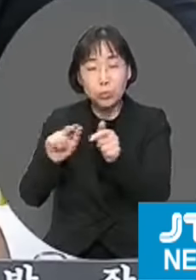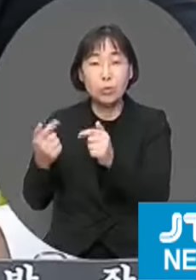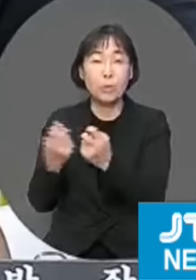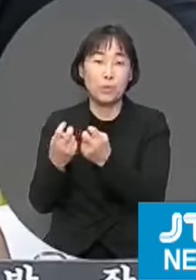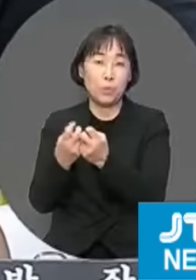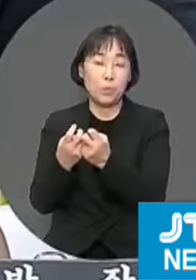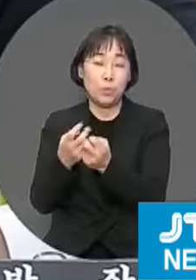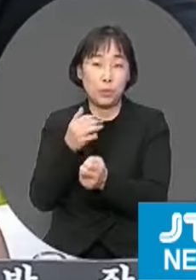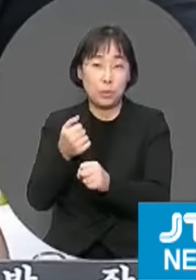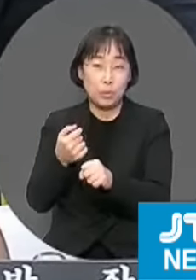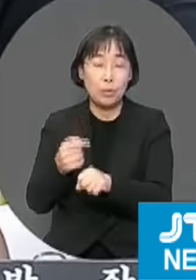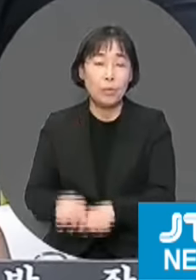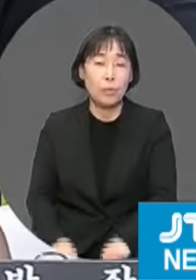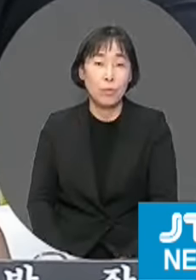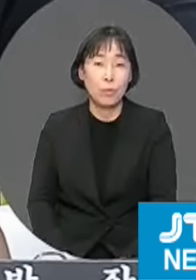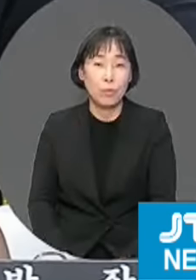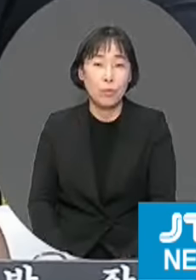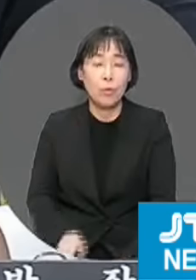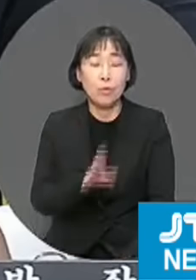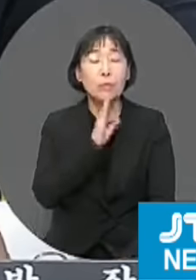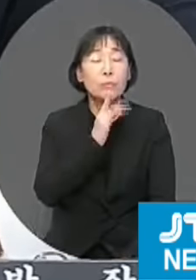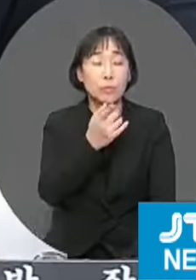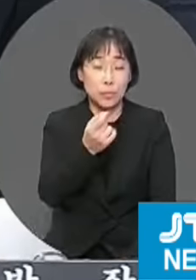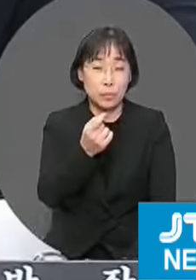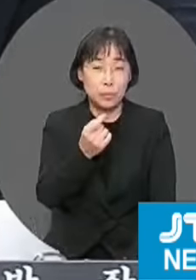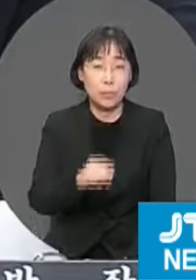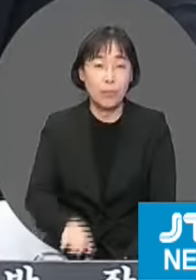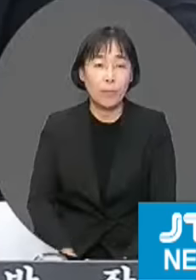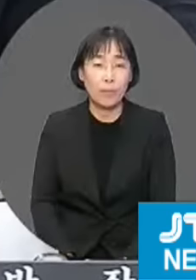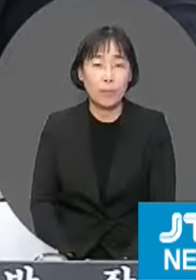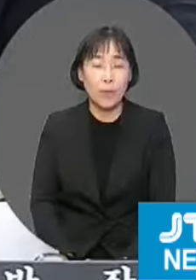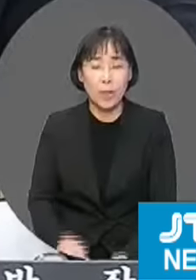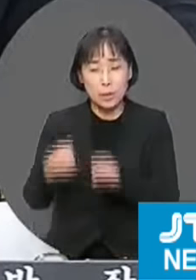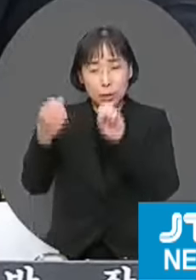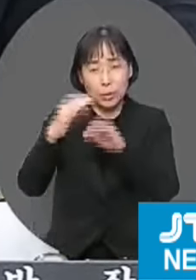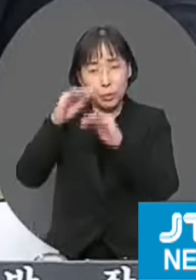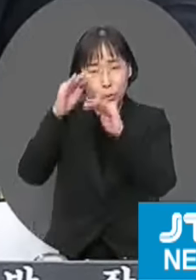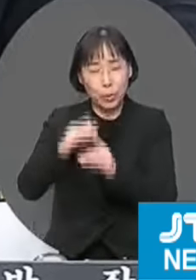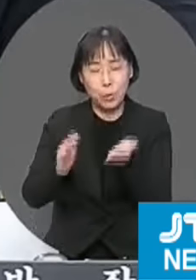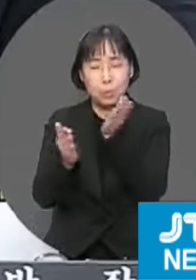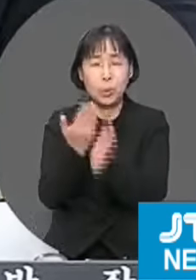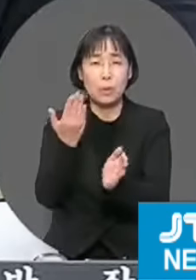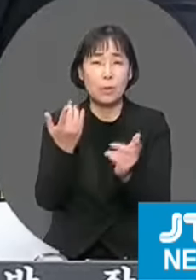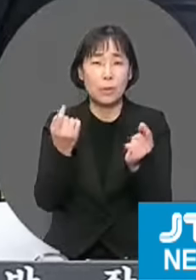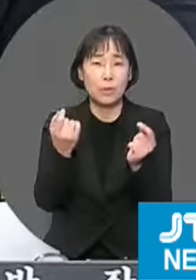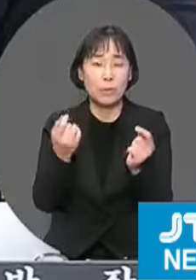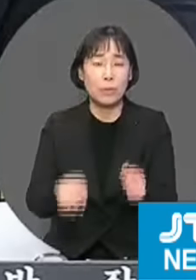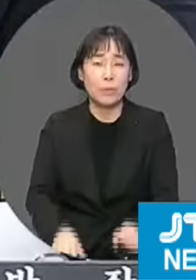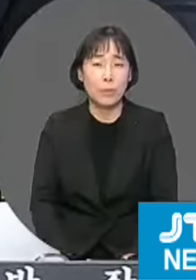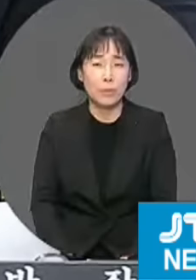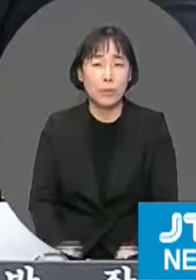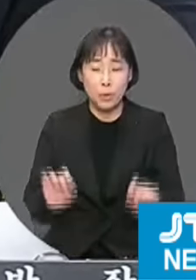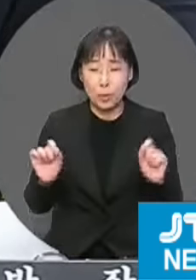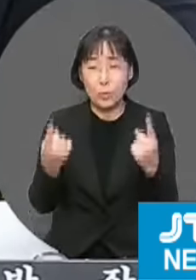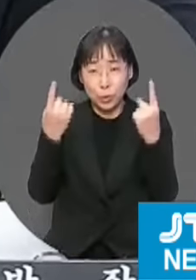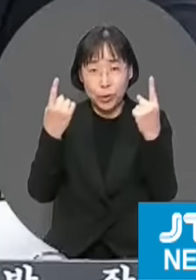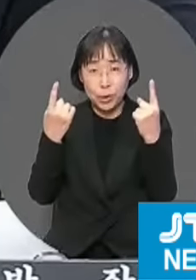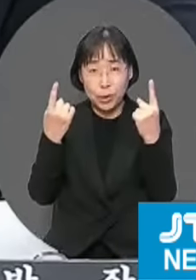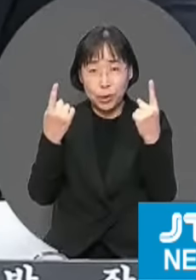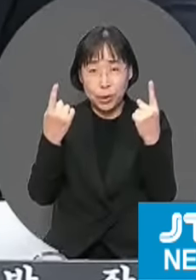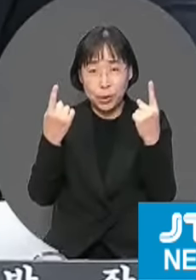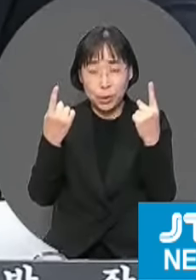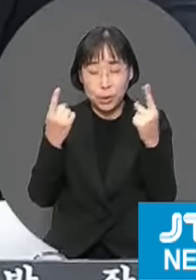방법이 가장 좋습니다. 의원님 말씀이 맞습니다. 그러니까 지금 이 답변이 이 안에서 굉장히 모순된 것처럼 보이는 게 아까 제가 말했잖아요. 두 발을 동시에 들어 발차기 하겠다. 그럼